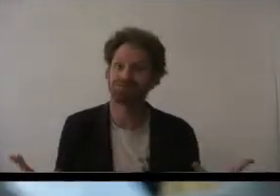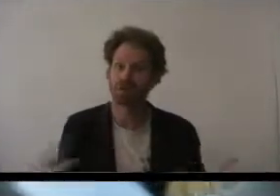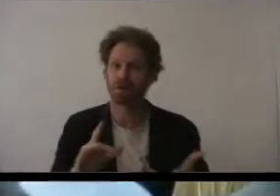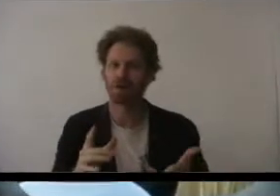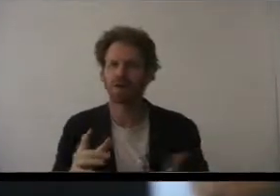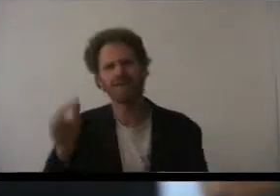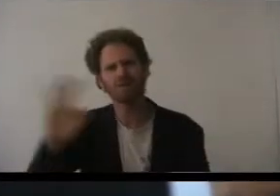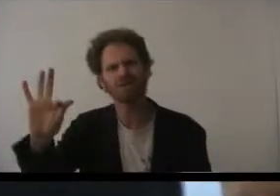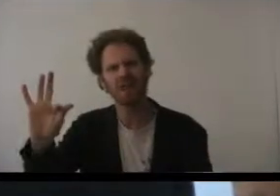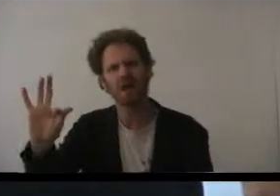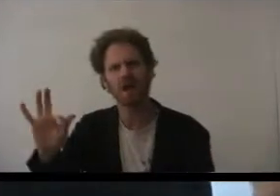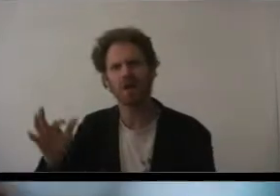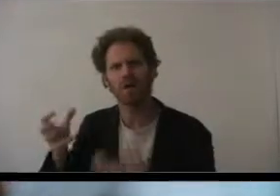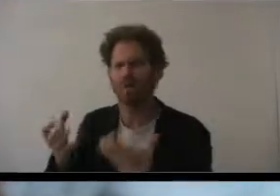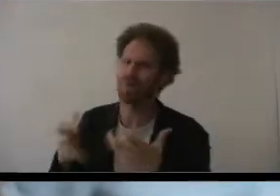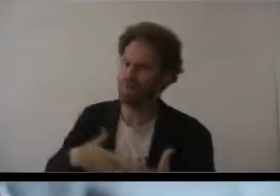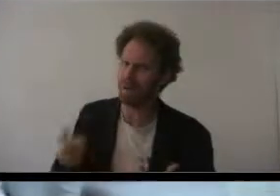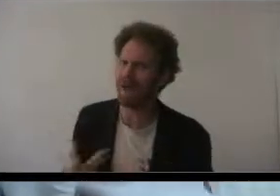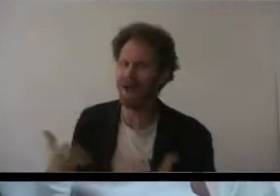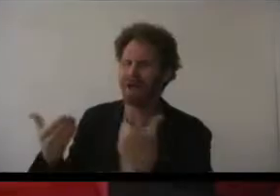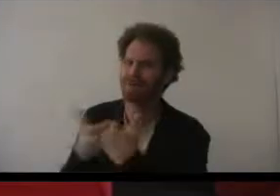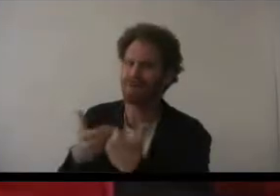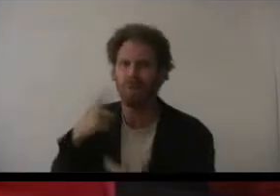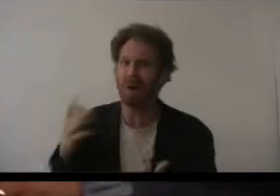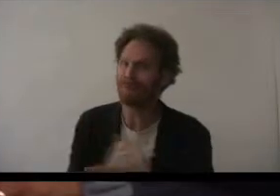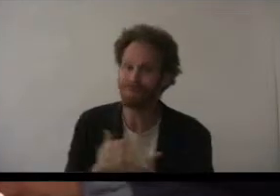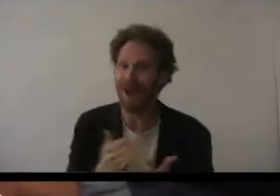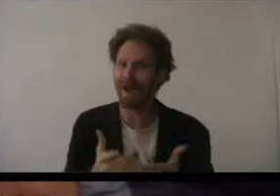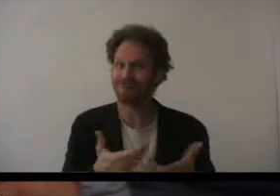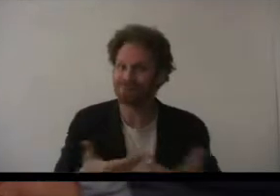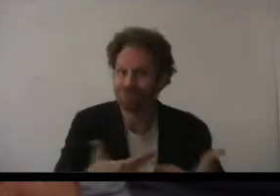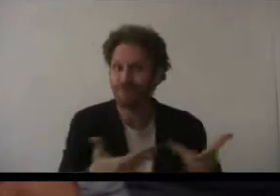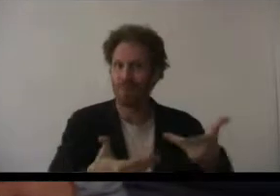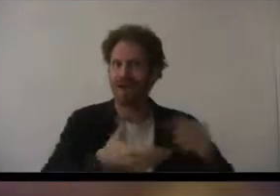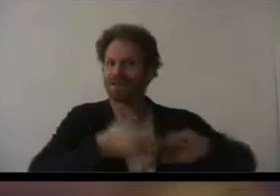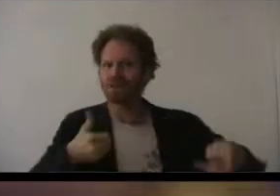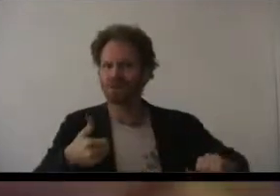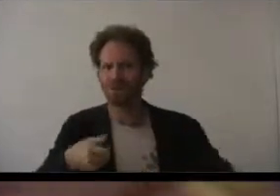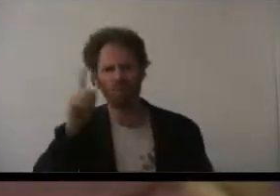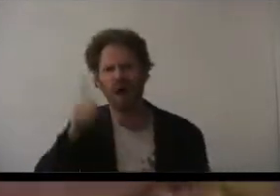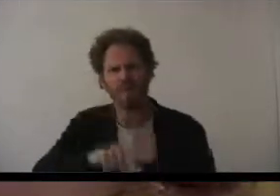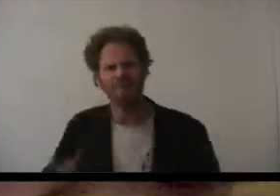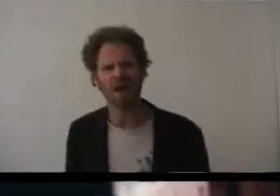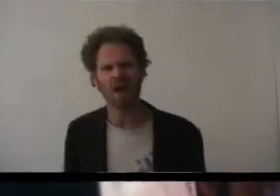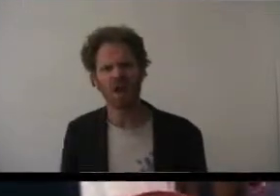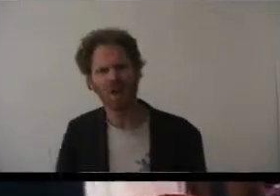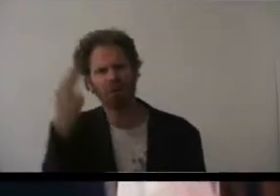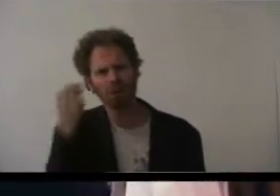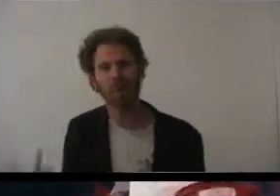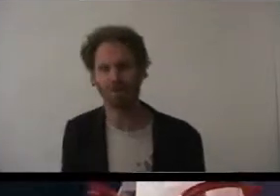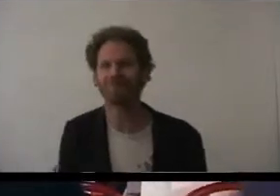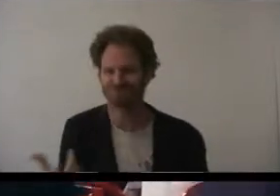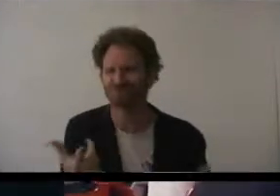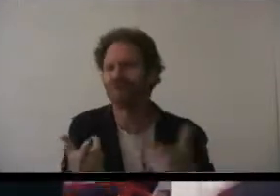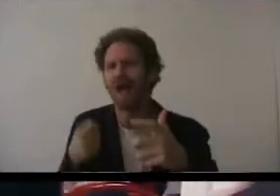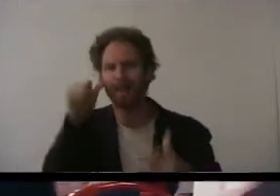France. Ces français nous ont demandé de préparer les conditions de l'alternance. Pourquoi ? Parce qu'ils ont compris que la mondialisation était